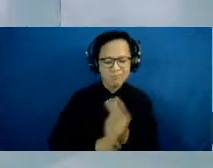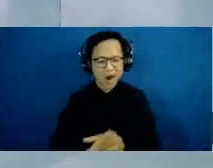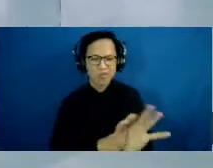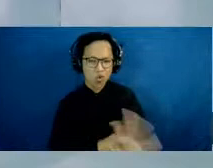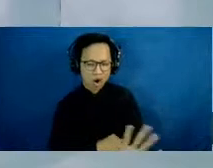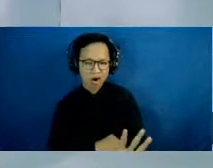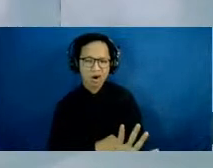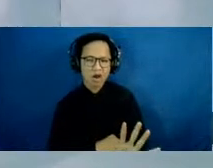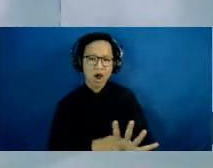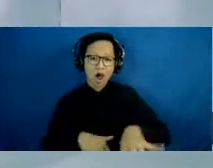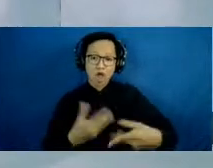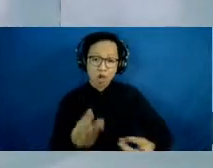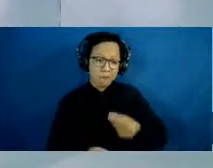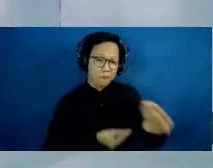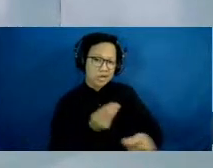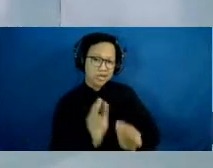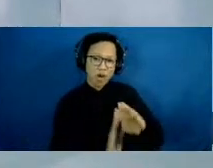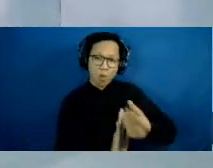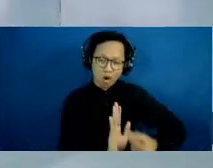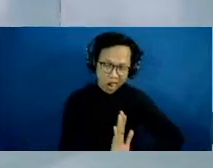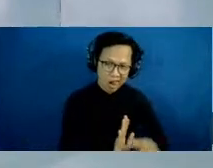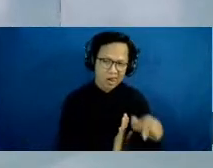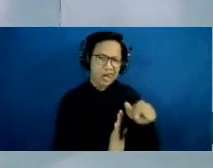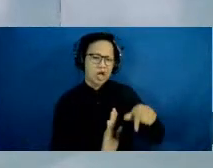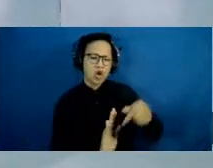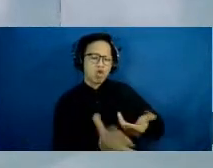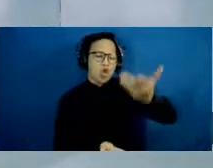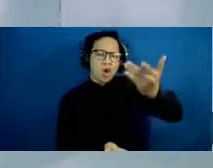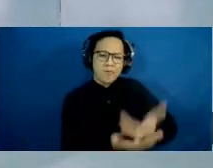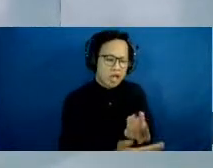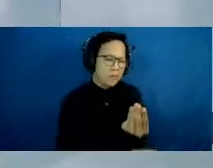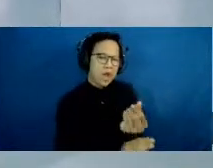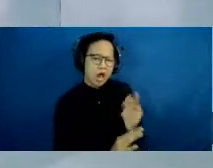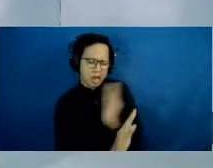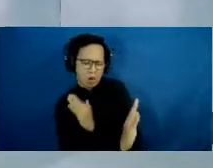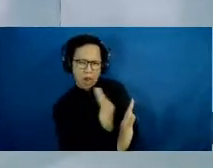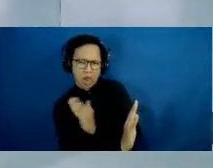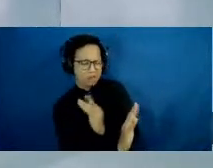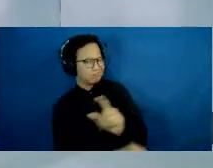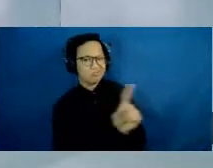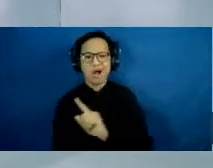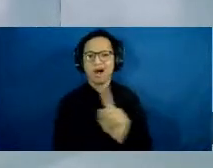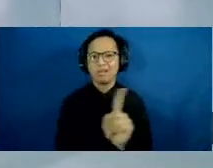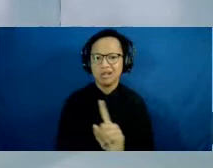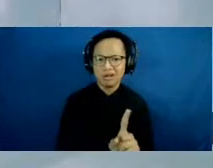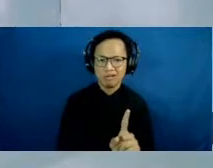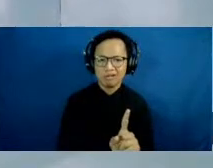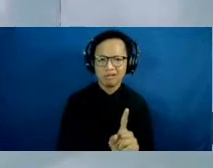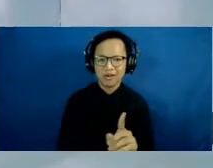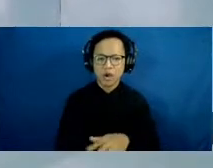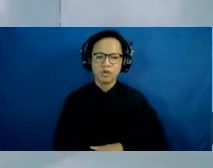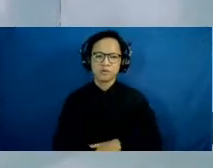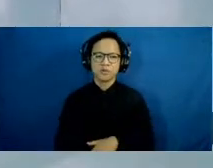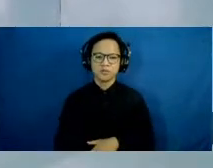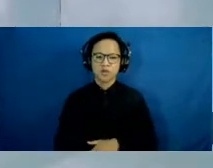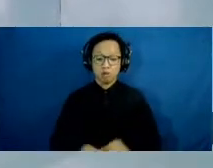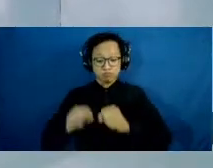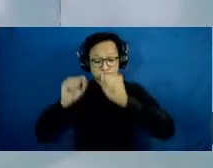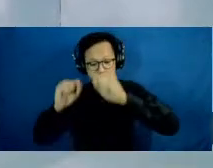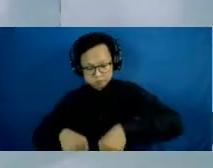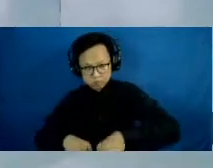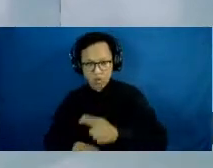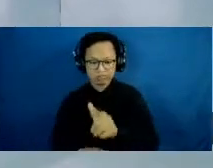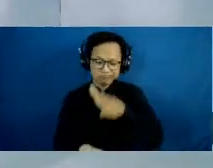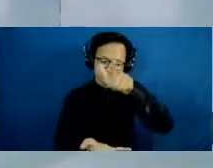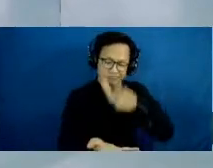di pasar modal sekalipun, itu minta biaya di awal, nggak ada. Jadi ketika sudah jelas, akadnya sudah jelas, kontraknya sudah tanda